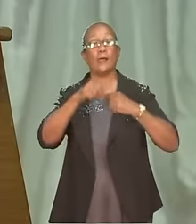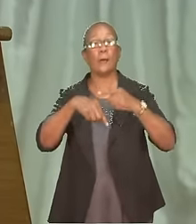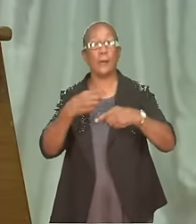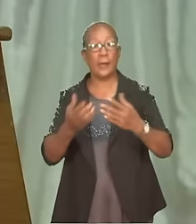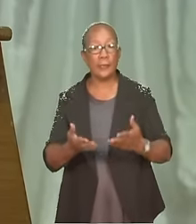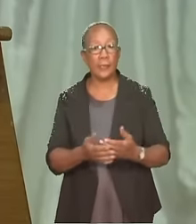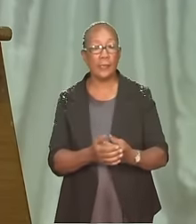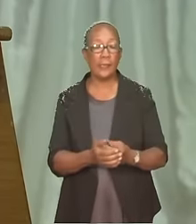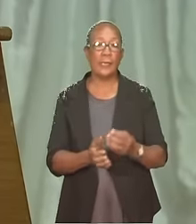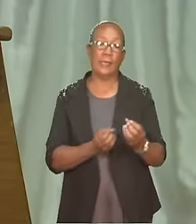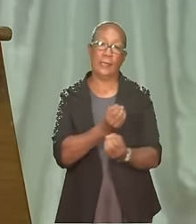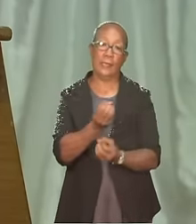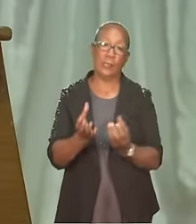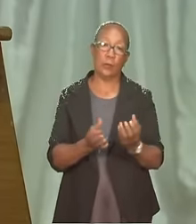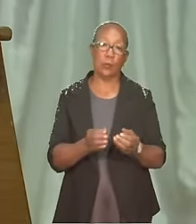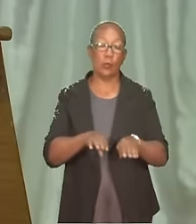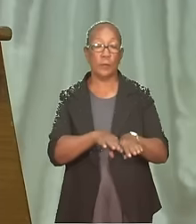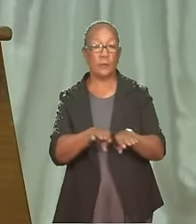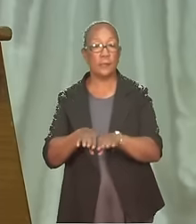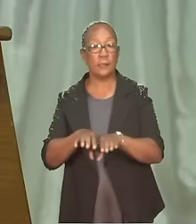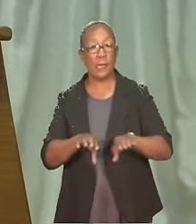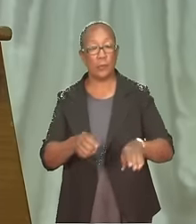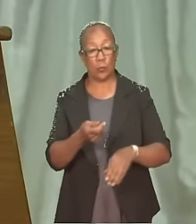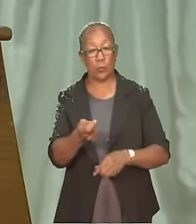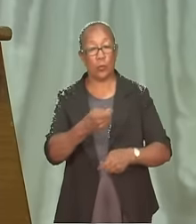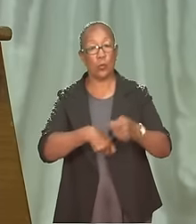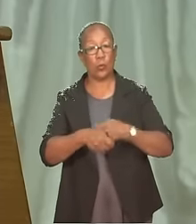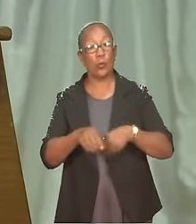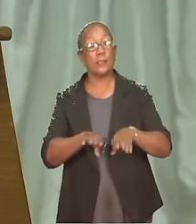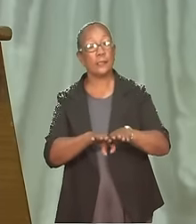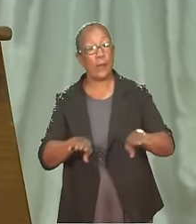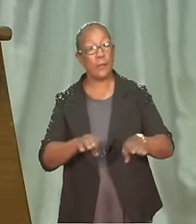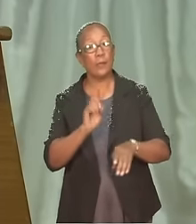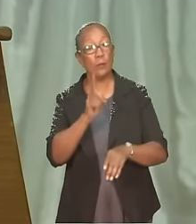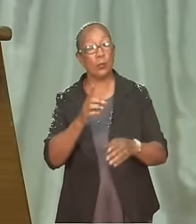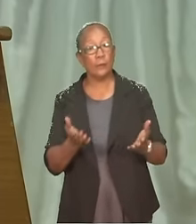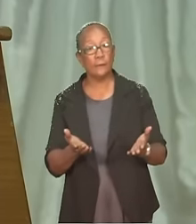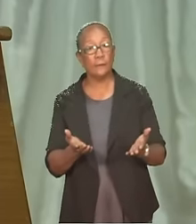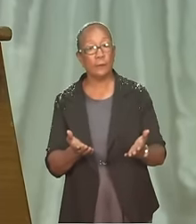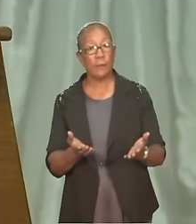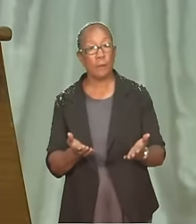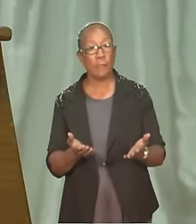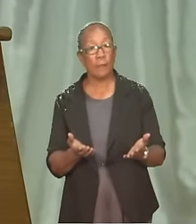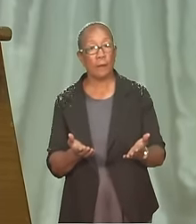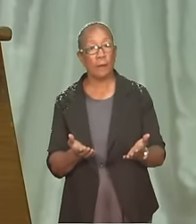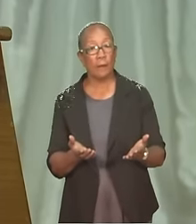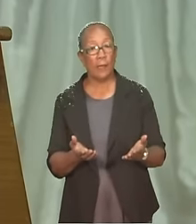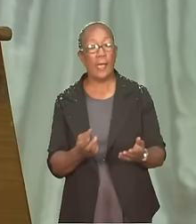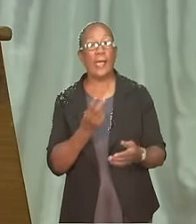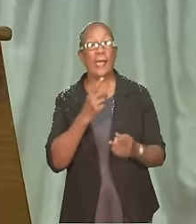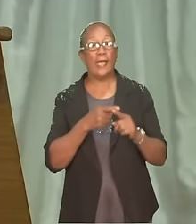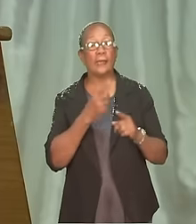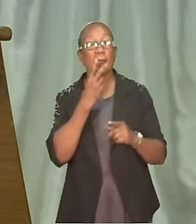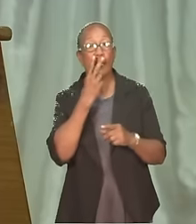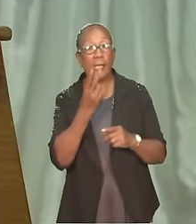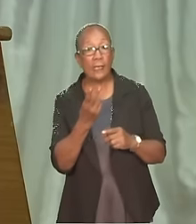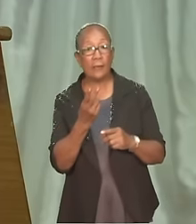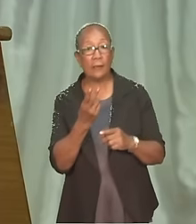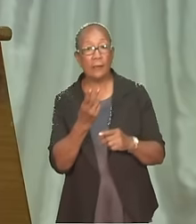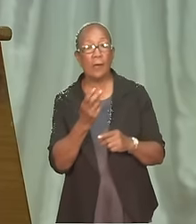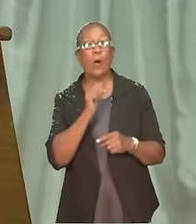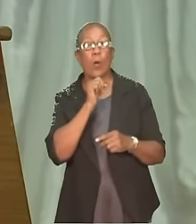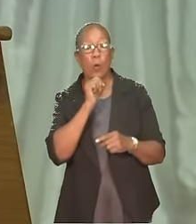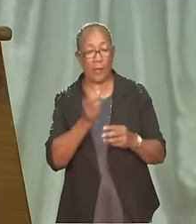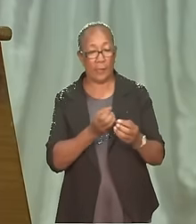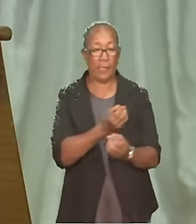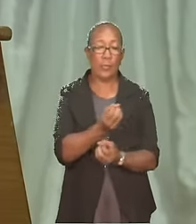die economie stabiel blijft, dat die koers stabiel blijft, dat de inflatie stabiel blijft. En laten we kijken wat die